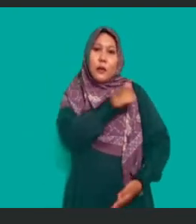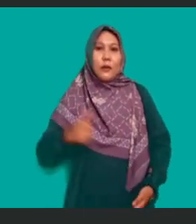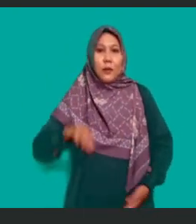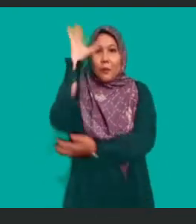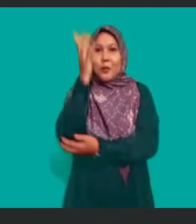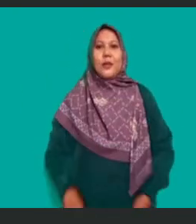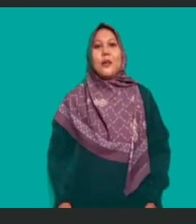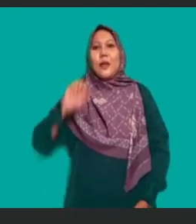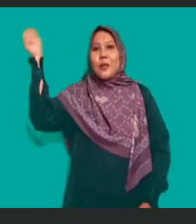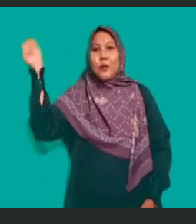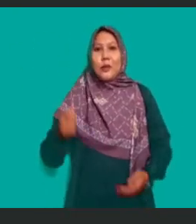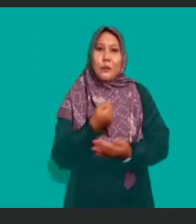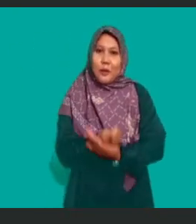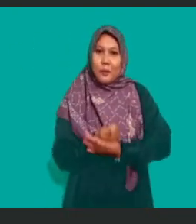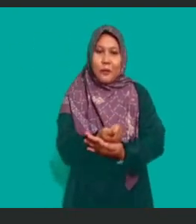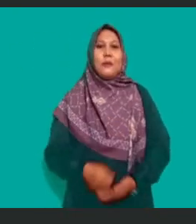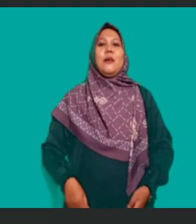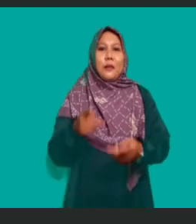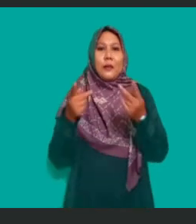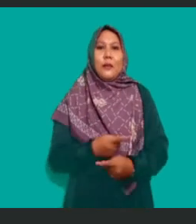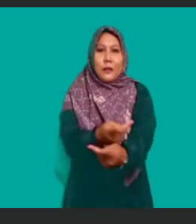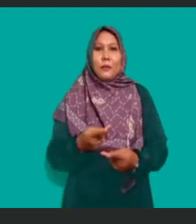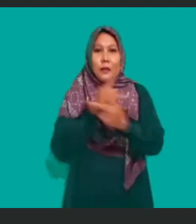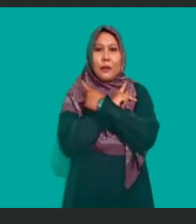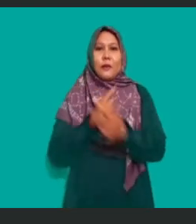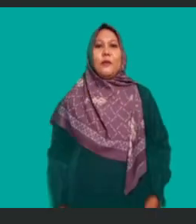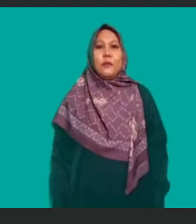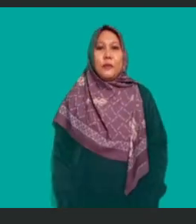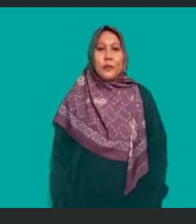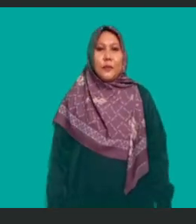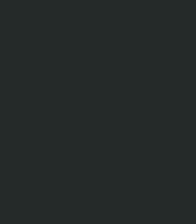bermanfaat. Terima kasih. Wassalamualaikum warahmatullahi wabarakatuh.